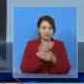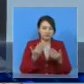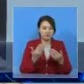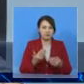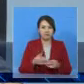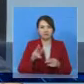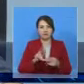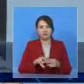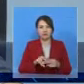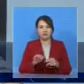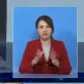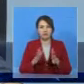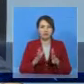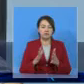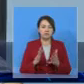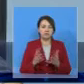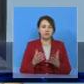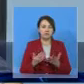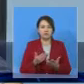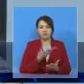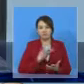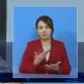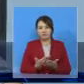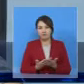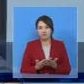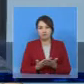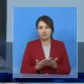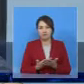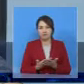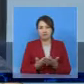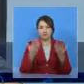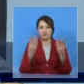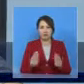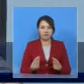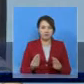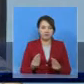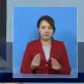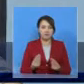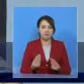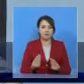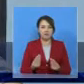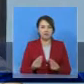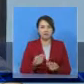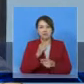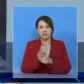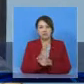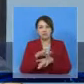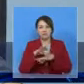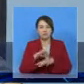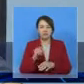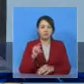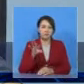что эпидемиологическая ситуация, мы на сегодняшний день ограничения проводим